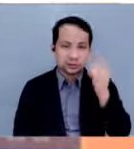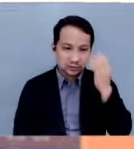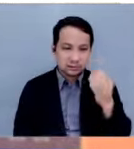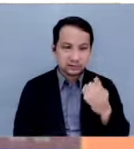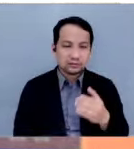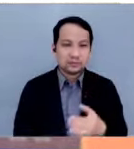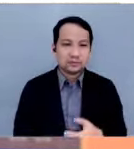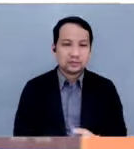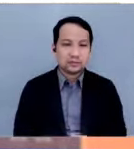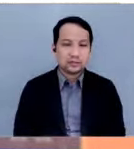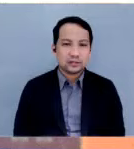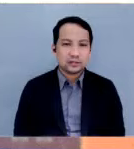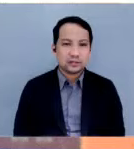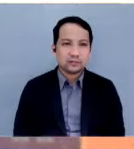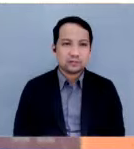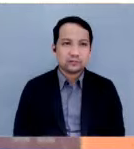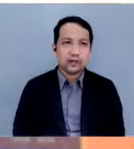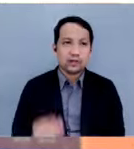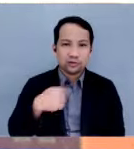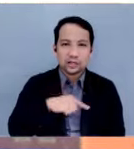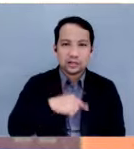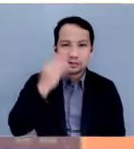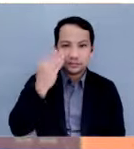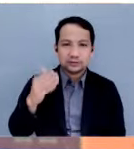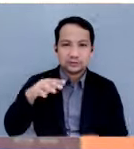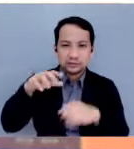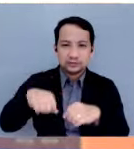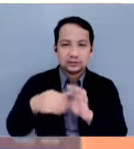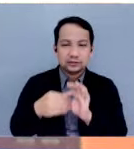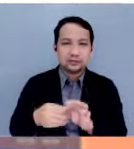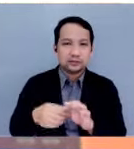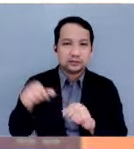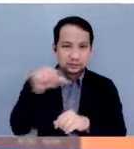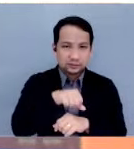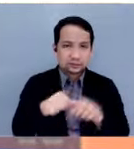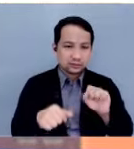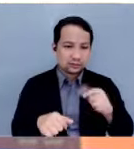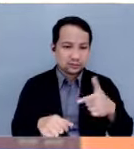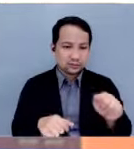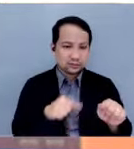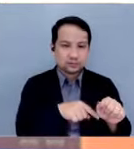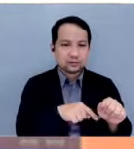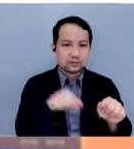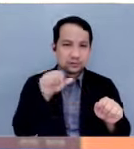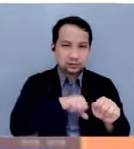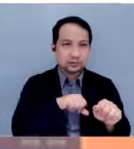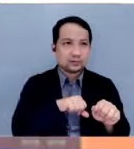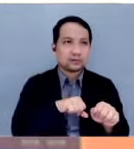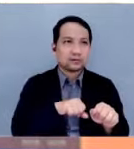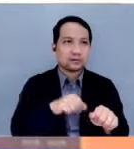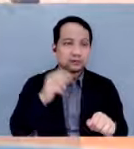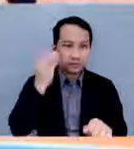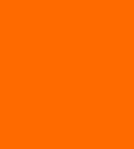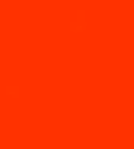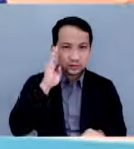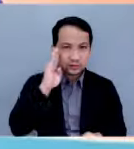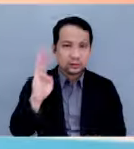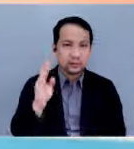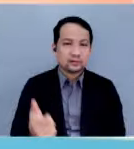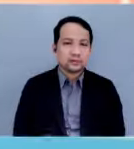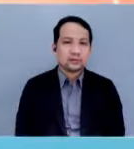Ang Signal HD Spikers naman, nilampaso ang Strong Group Athletics. Nasa frontline na balitang yan si Marty Bautista.